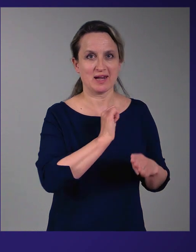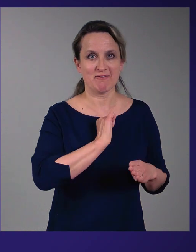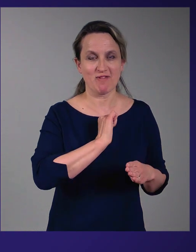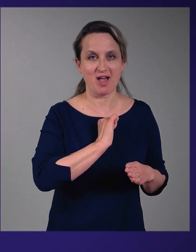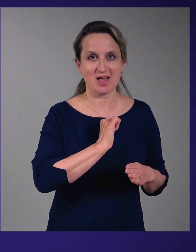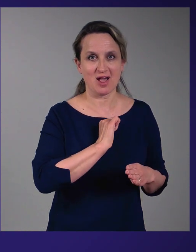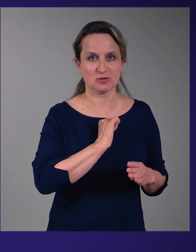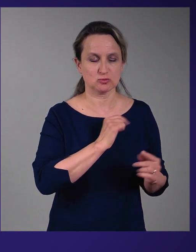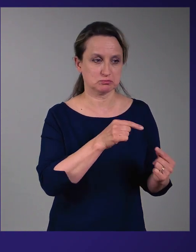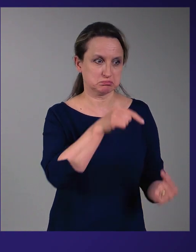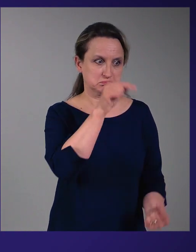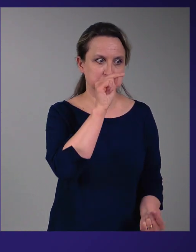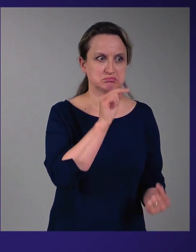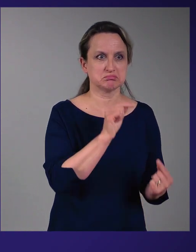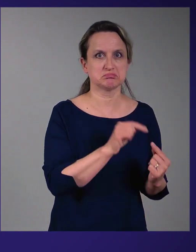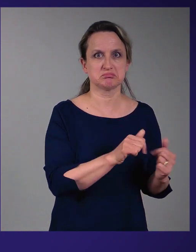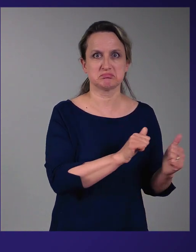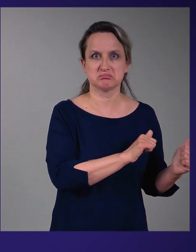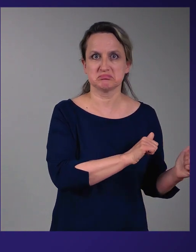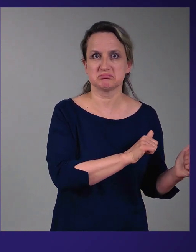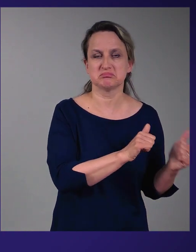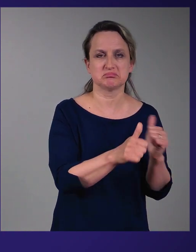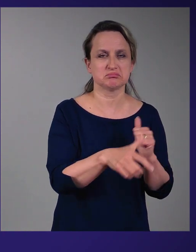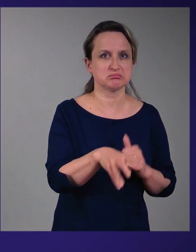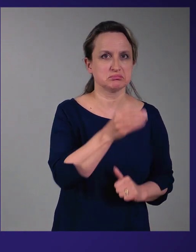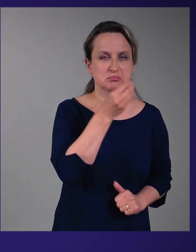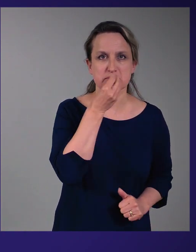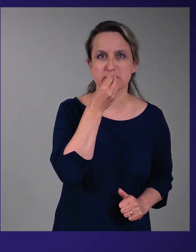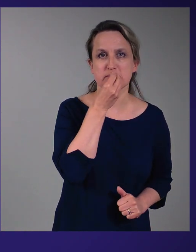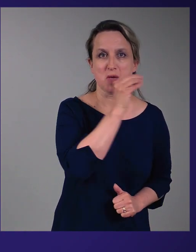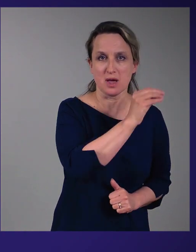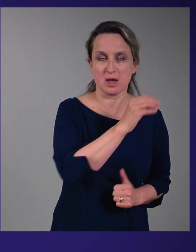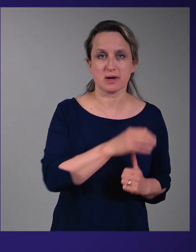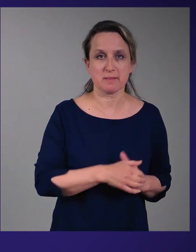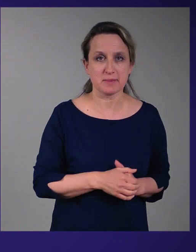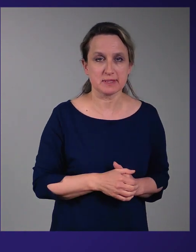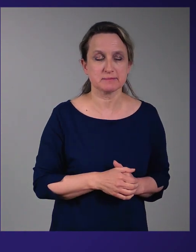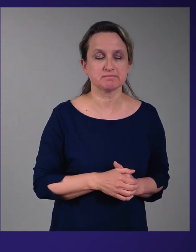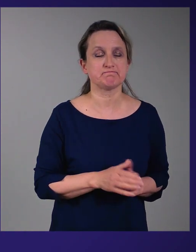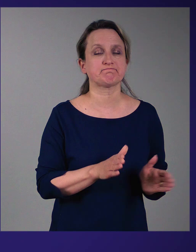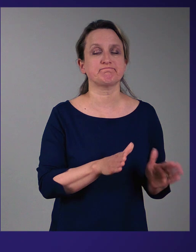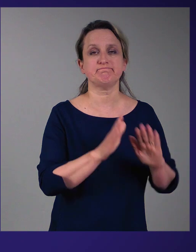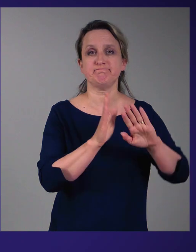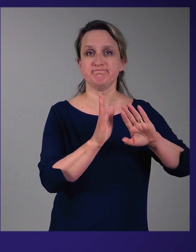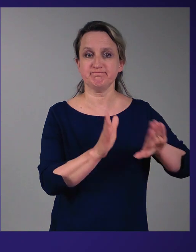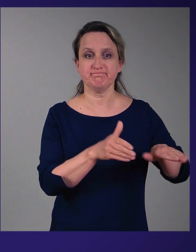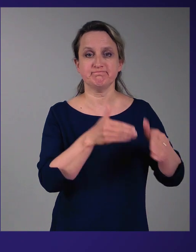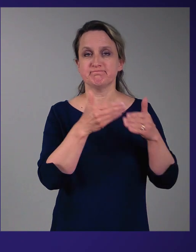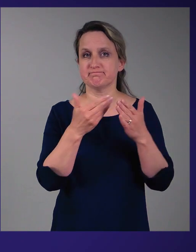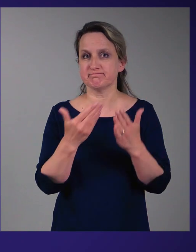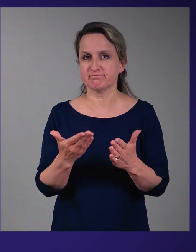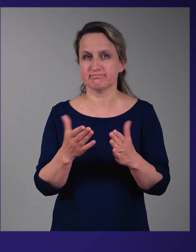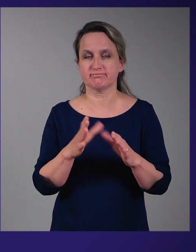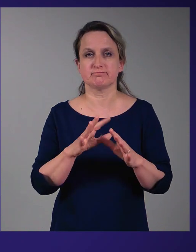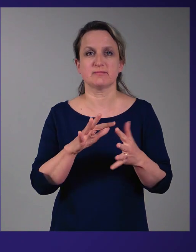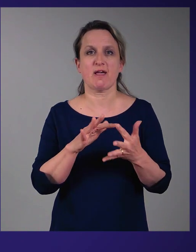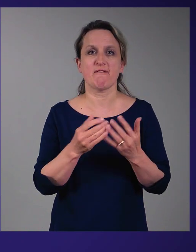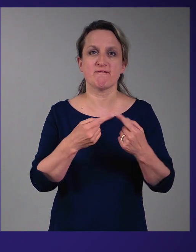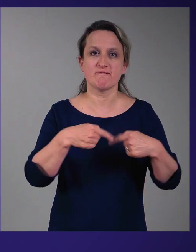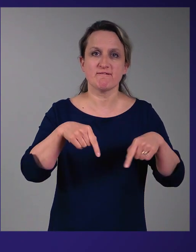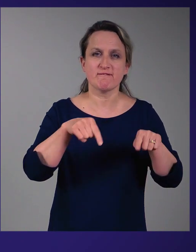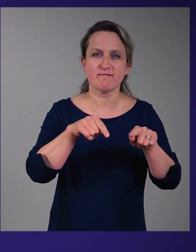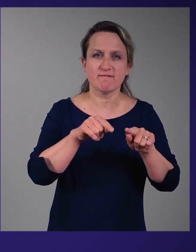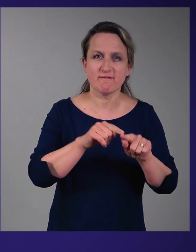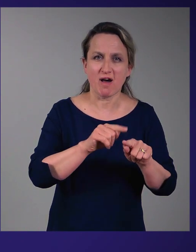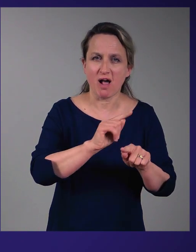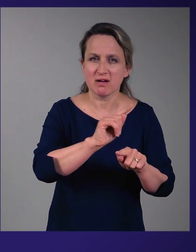erivajadusega kõige paremini klapib. Ja siis meil on valdade